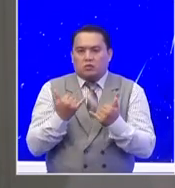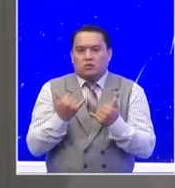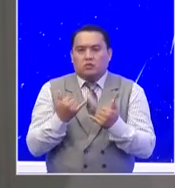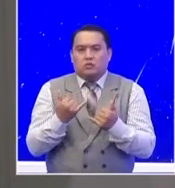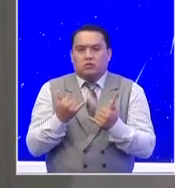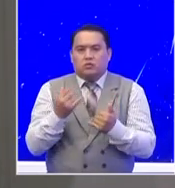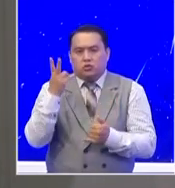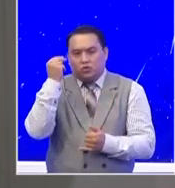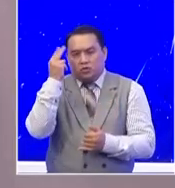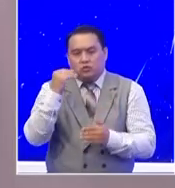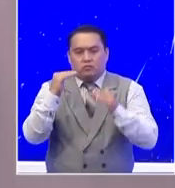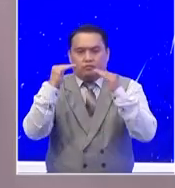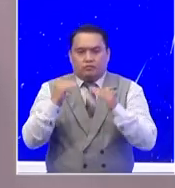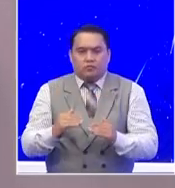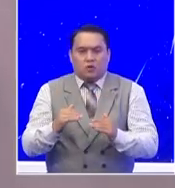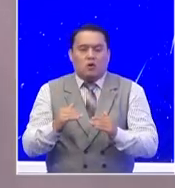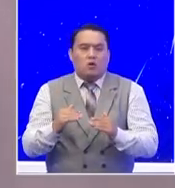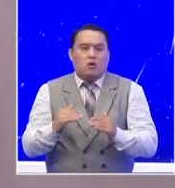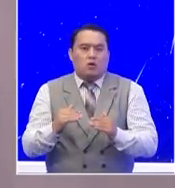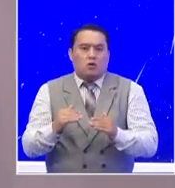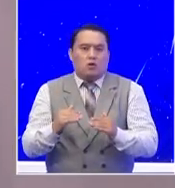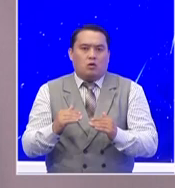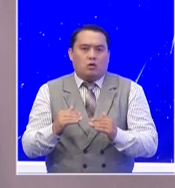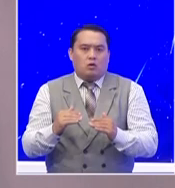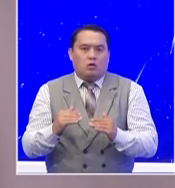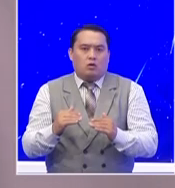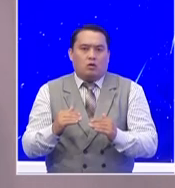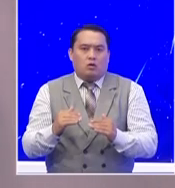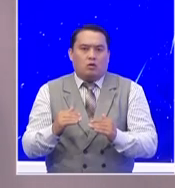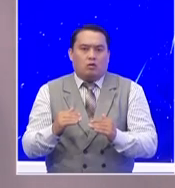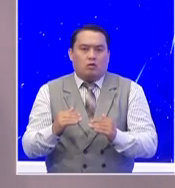Олардың саны да азайды қазір. Провизордың орталық болғаннан бері